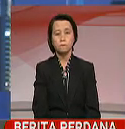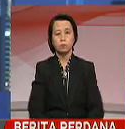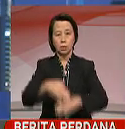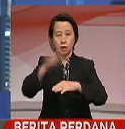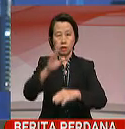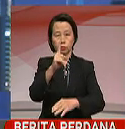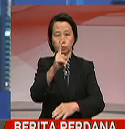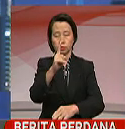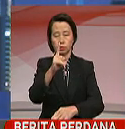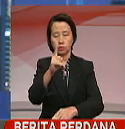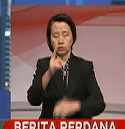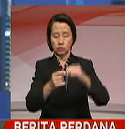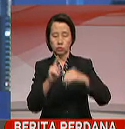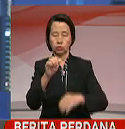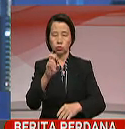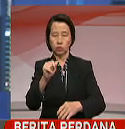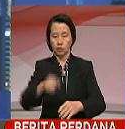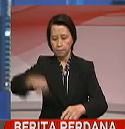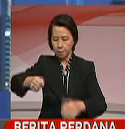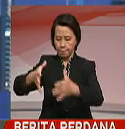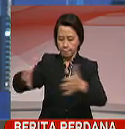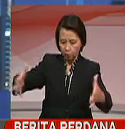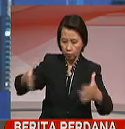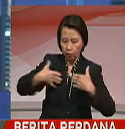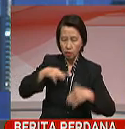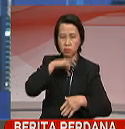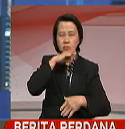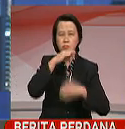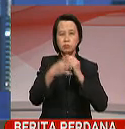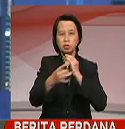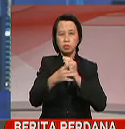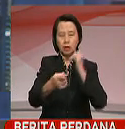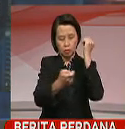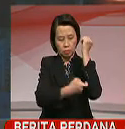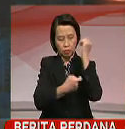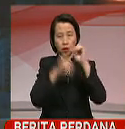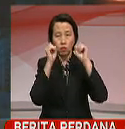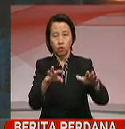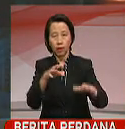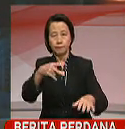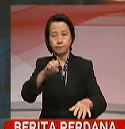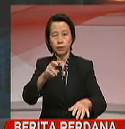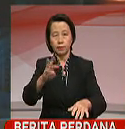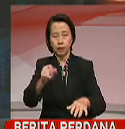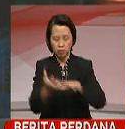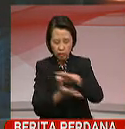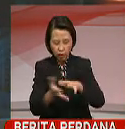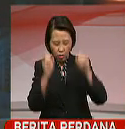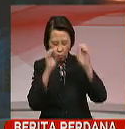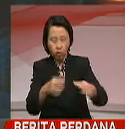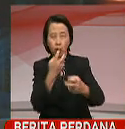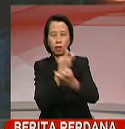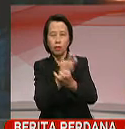Lebih 1,000 tong dan beg besar disyaki mengandungi enap cemar minyak, enap cemar getah, buangan pigmen dan campuran buangan